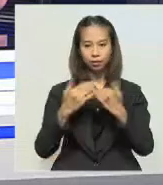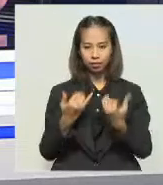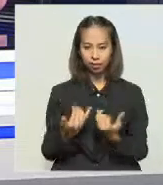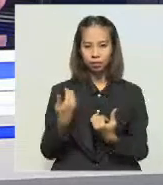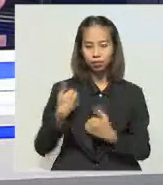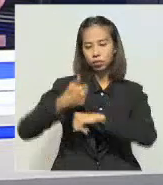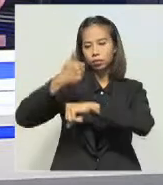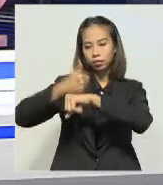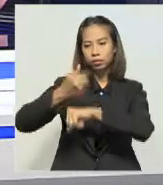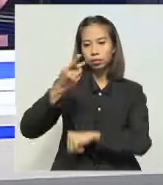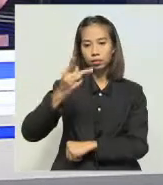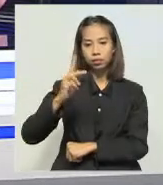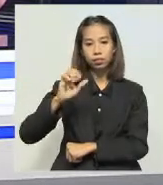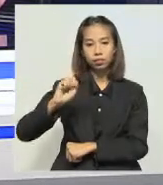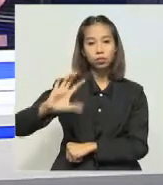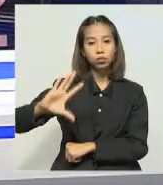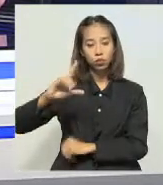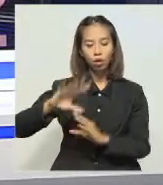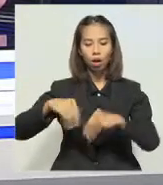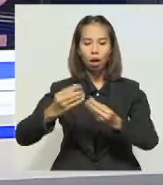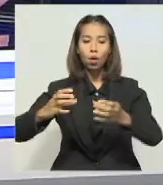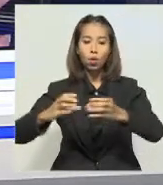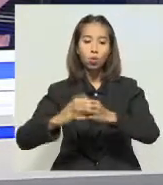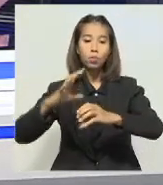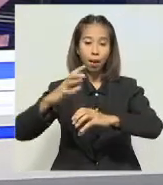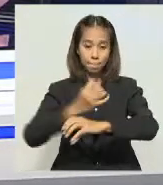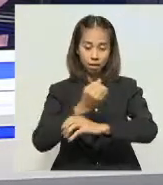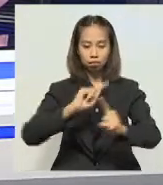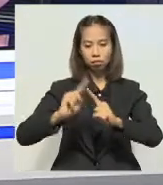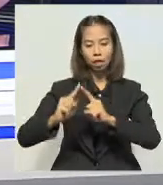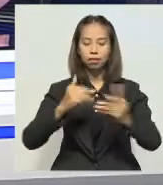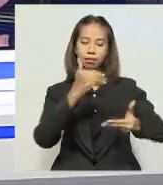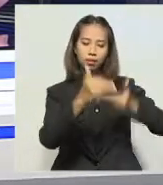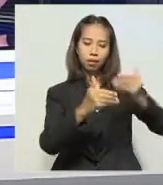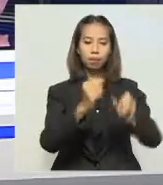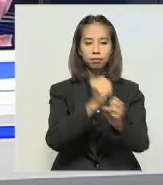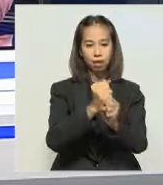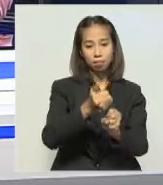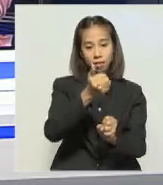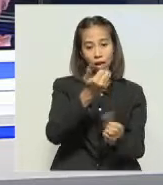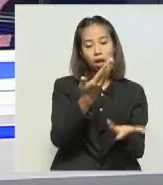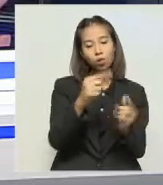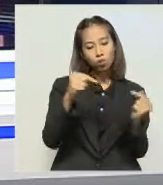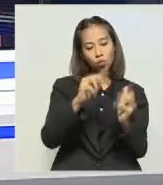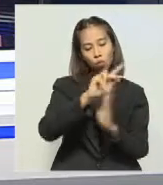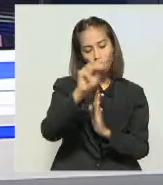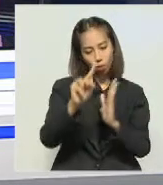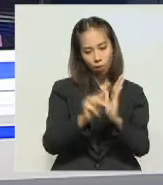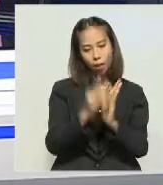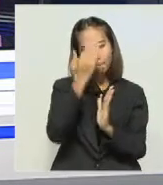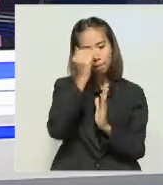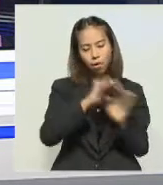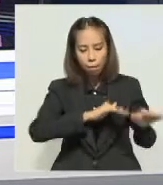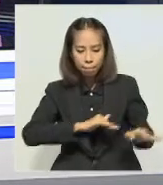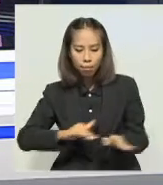หลังจากที่หัวหน้าคสช.นี่มีคำสั่งคลายล็อกให้กับพรรคการเมืองนะคะได้ดำเนินกิจกรรมทางการเมืองตามกฎหมายที่เกี่ยวข้องเพื่อเตรียมความพร้อม